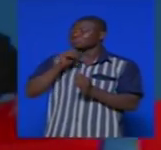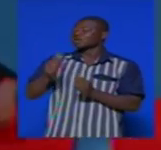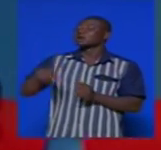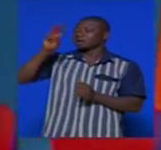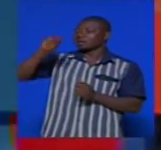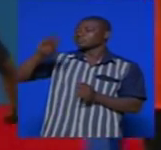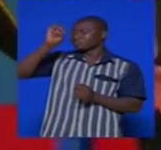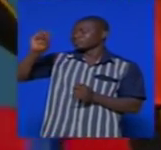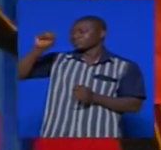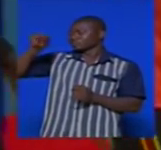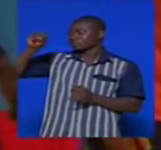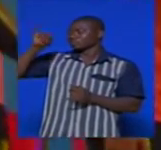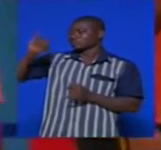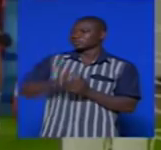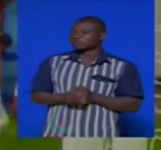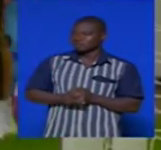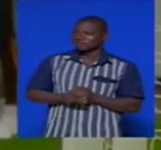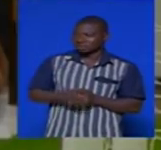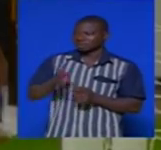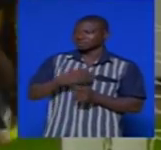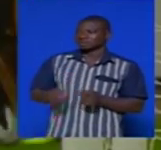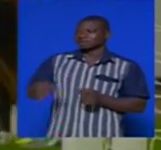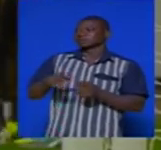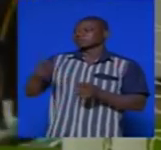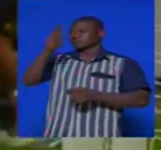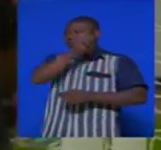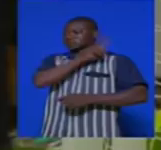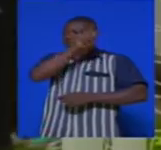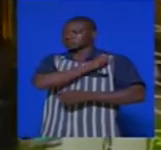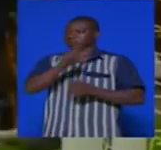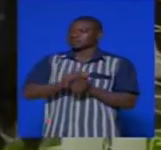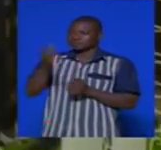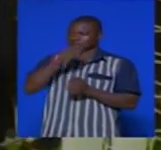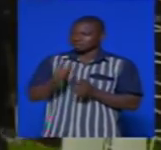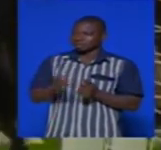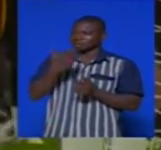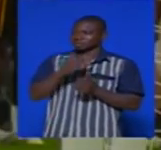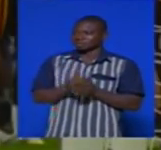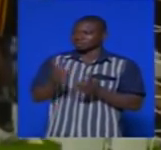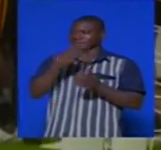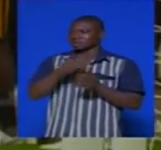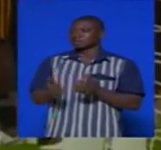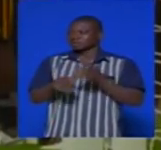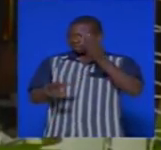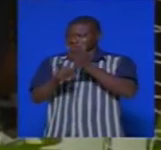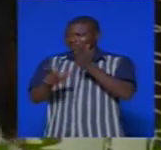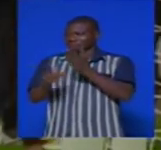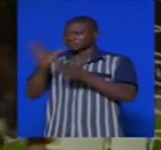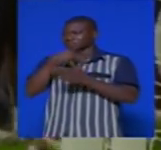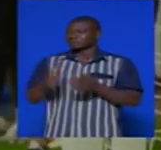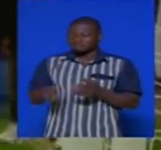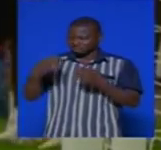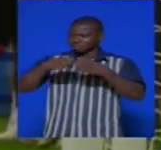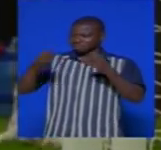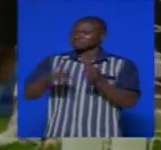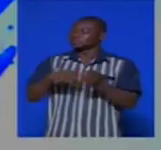Thierry Henry, champion du monde en 98 avec la France, sera cette fois-ci sur le banc de la Belgique, puisqu'il est l'adjoint du sélectionneur belge Roberto Martinez.